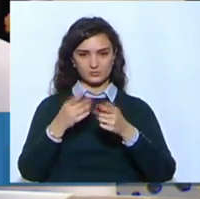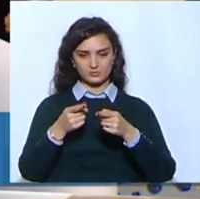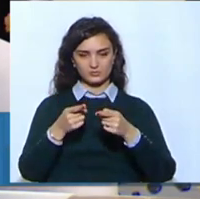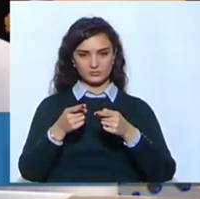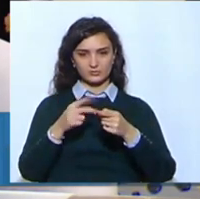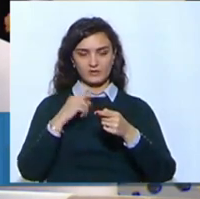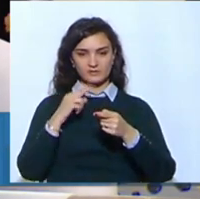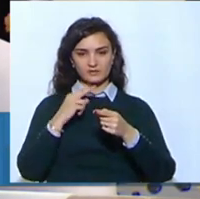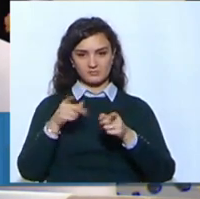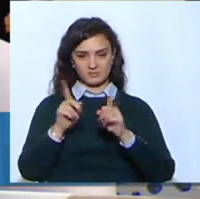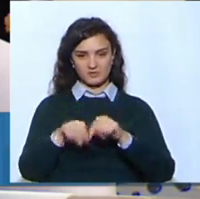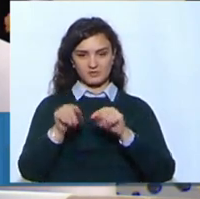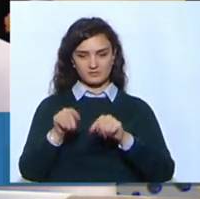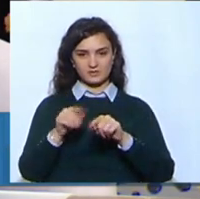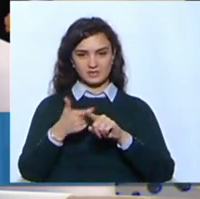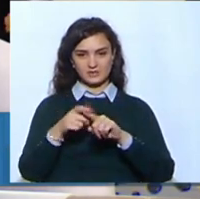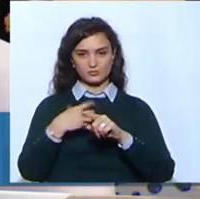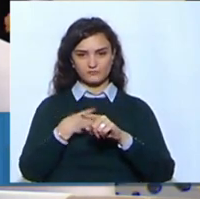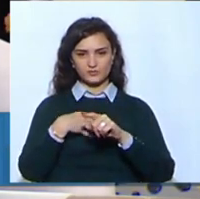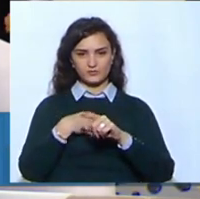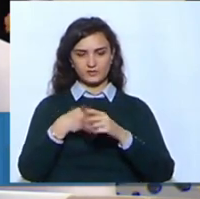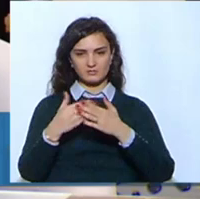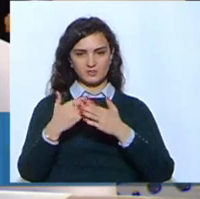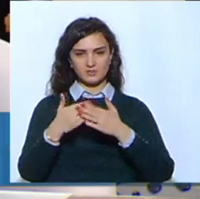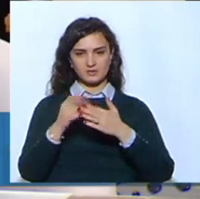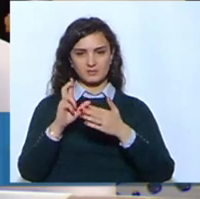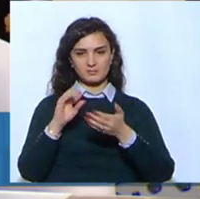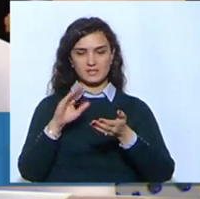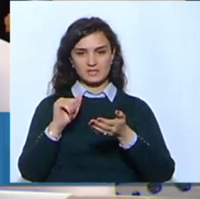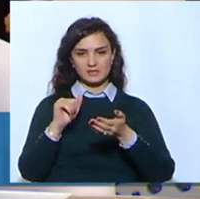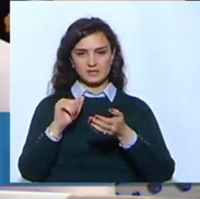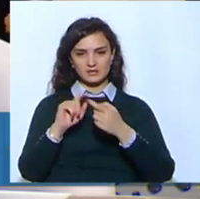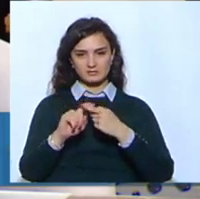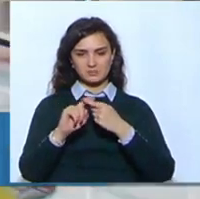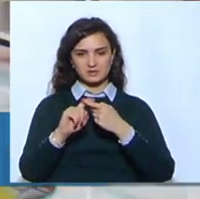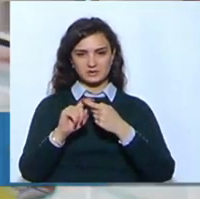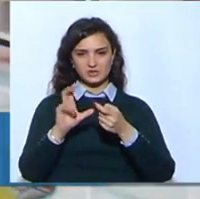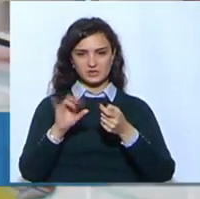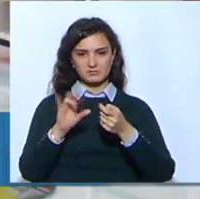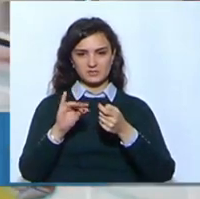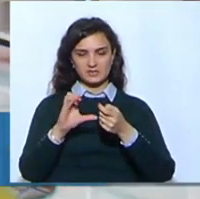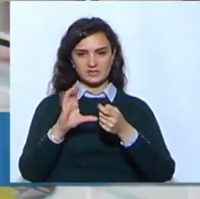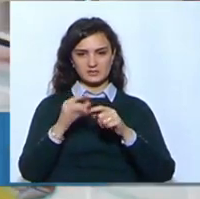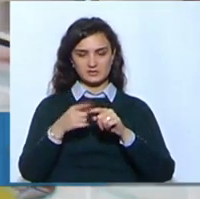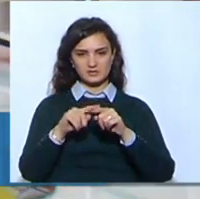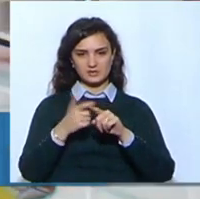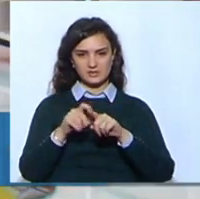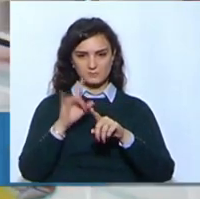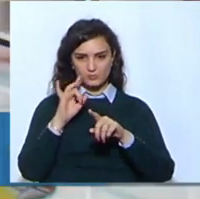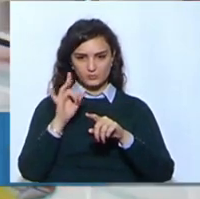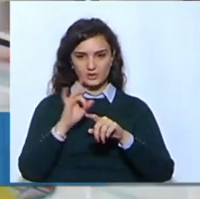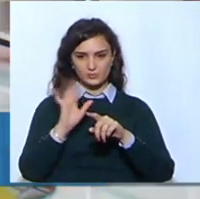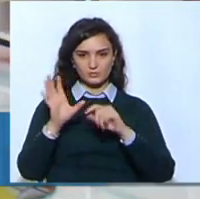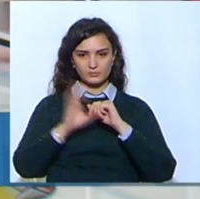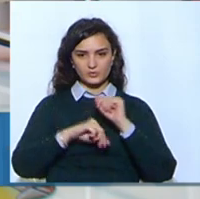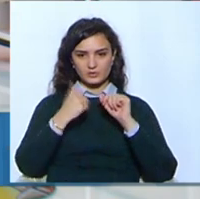ორსულებს თუ განვიხილავთ ასევე ამ კუთხით, ძალიან მნიშვნელოვანია მაგალითად ბეტა-სტრეპტოკოკული ინფექცია, ეს GBS რაც ეძახიან ძალიან ეს პოპულარული როლია ბოლო